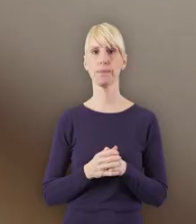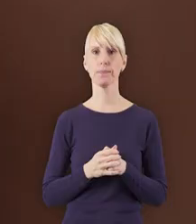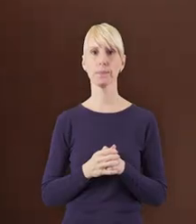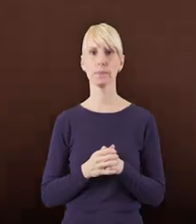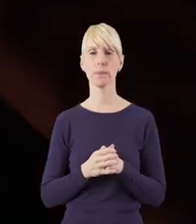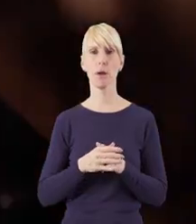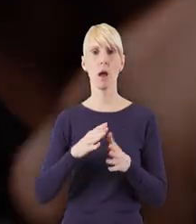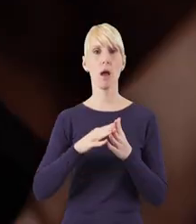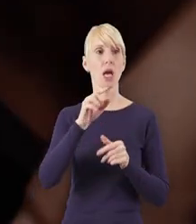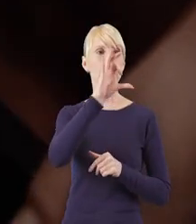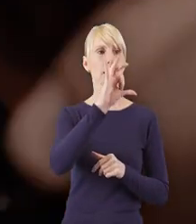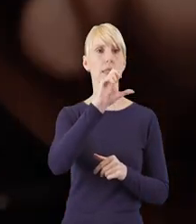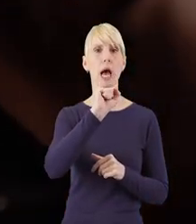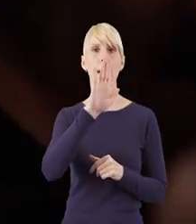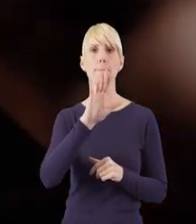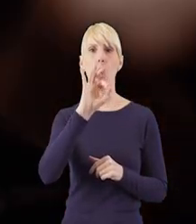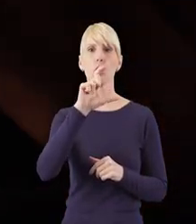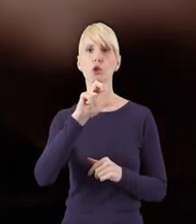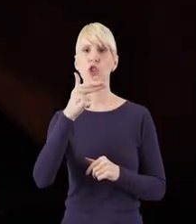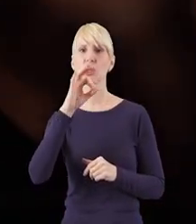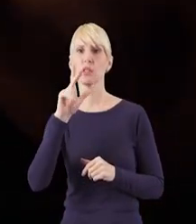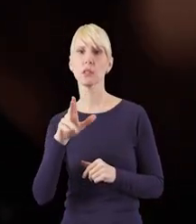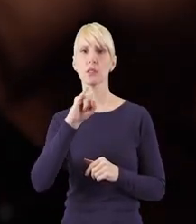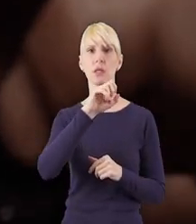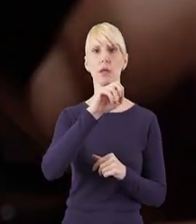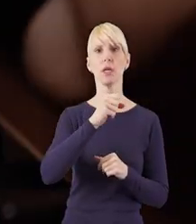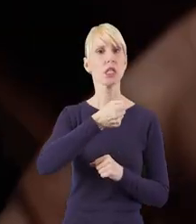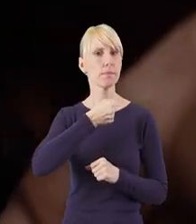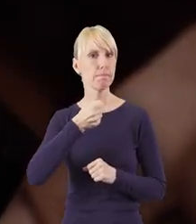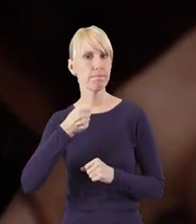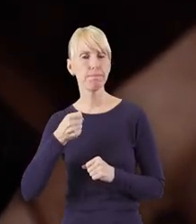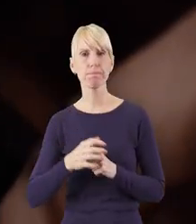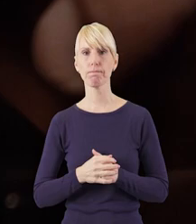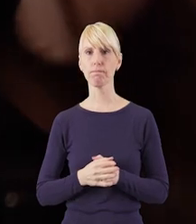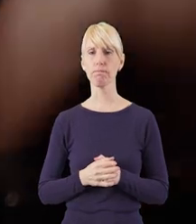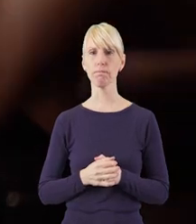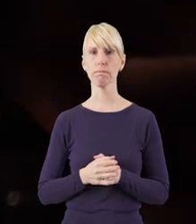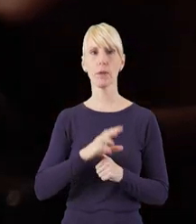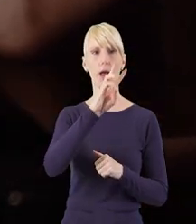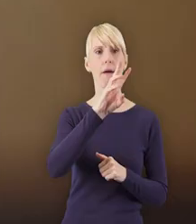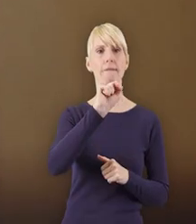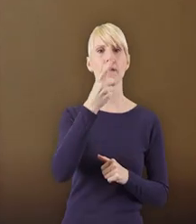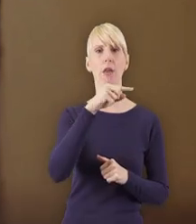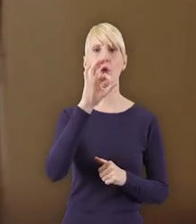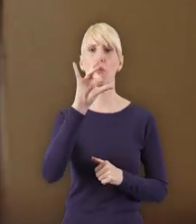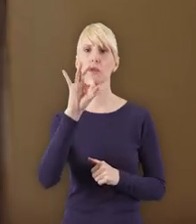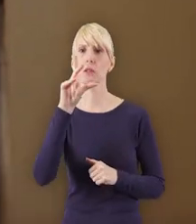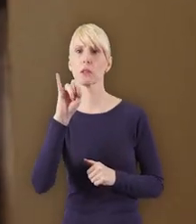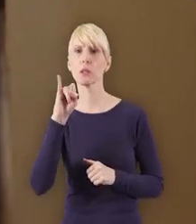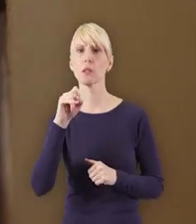Rżewski Aleks, prezydent Łodzi. Starosta powiatu łódzkiego. Działacz PPS. Wadowski